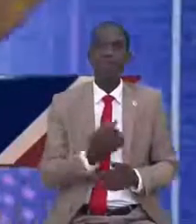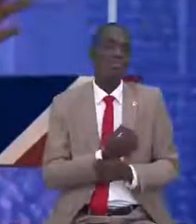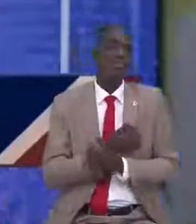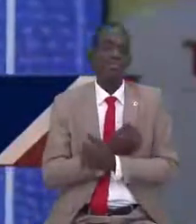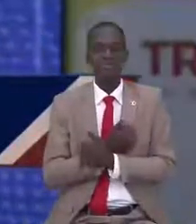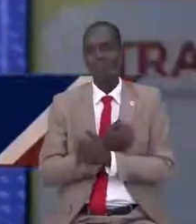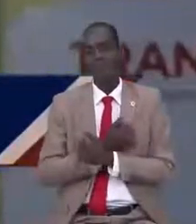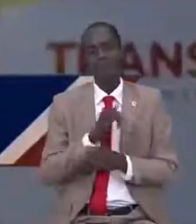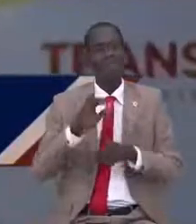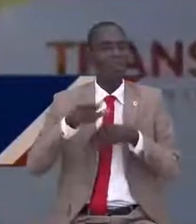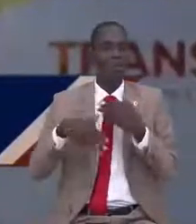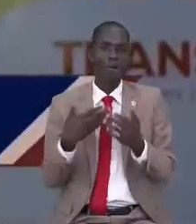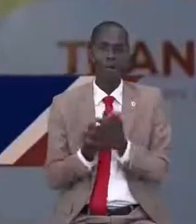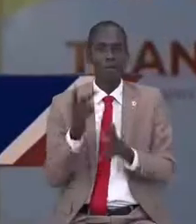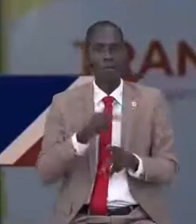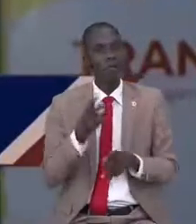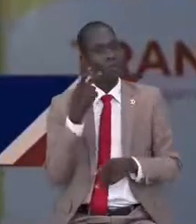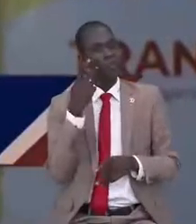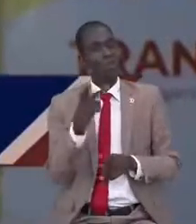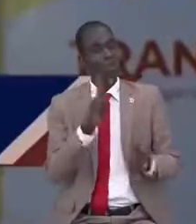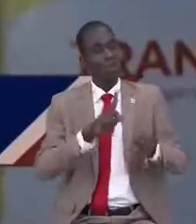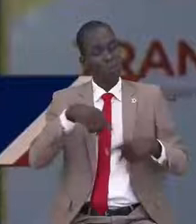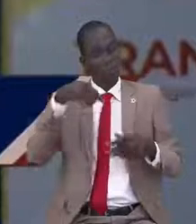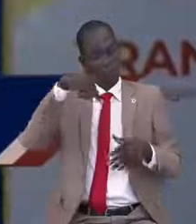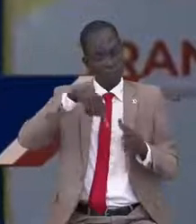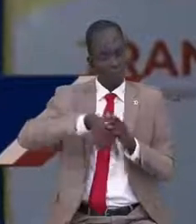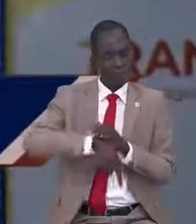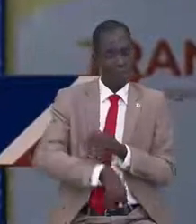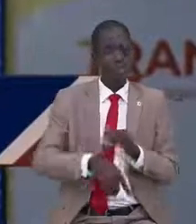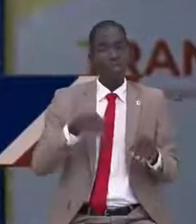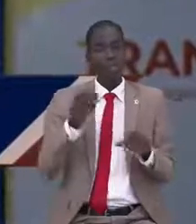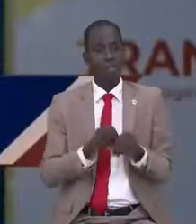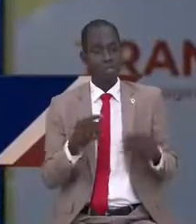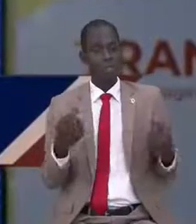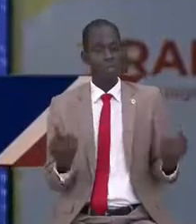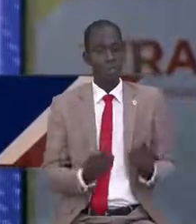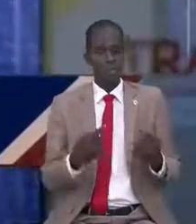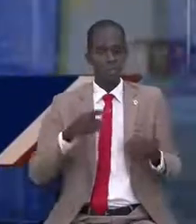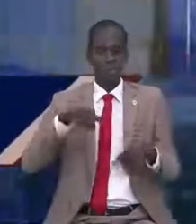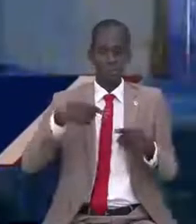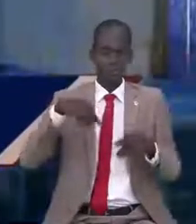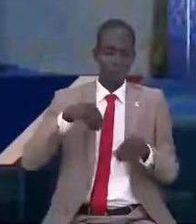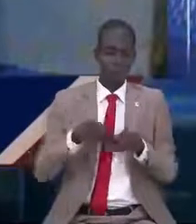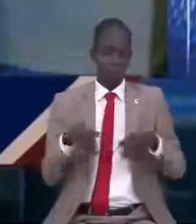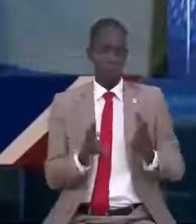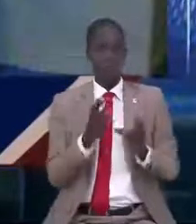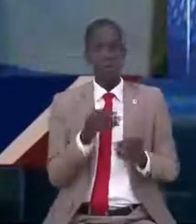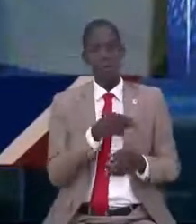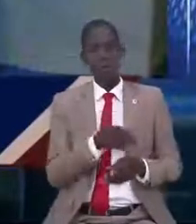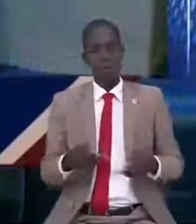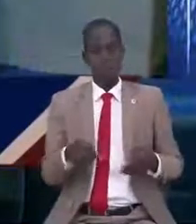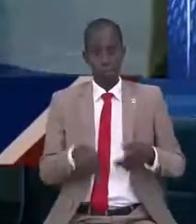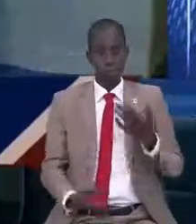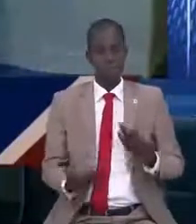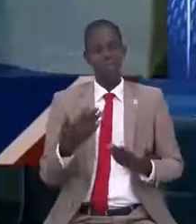des gens qui sont aimables, mais même quand ils voient les gens même emprunter la direction de